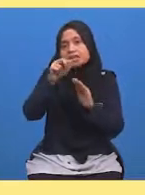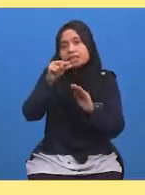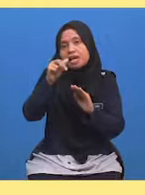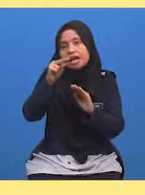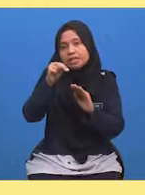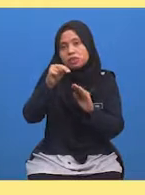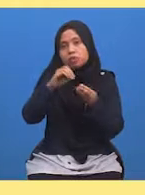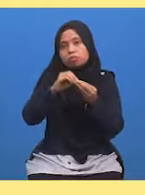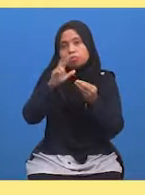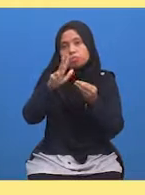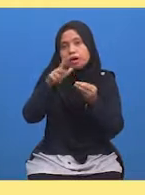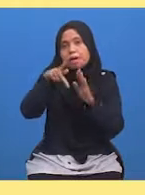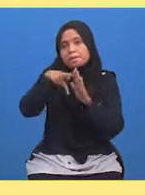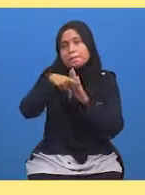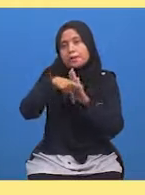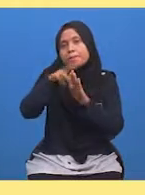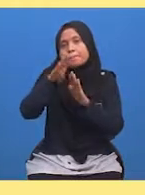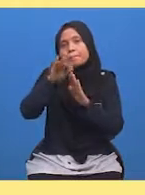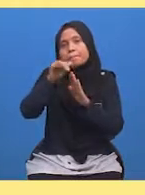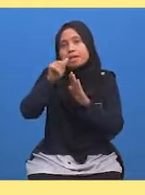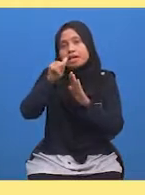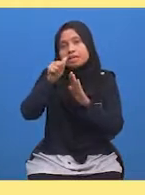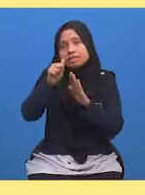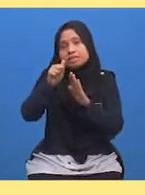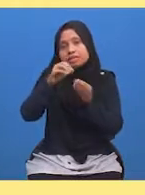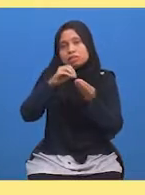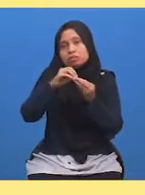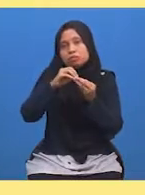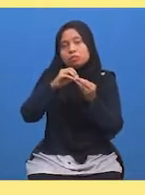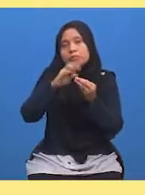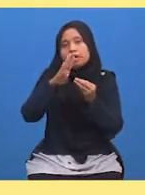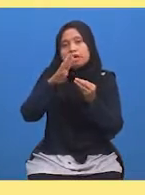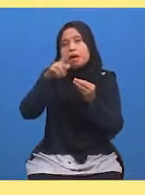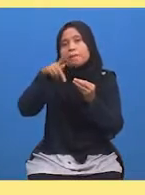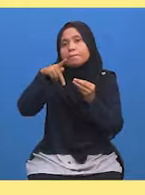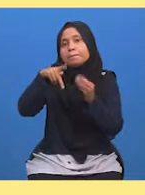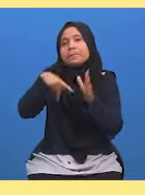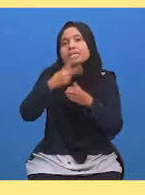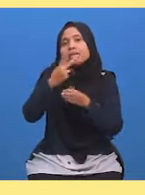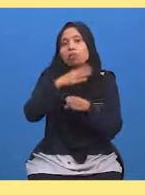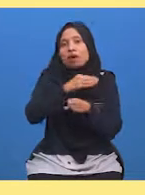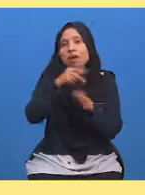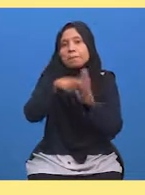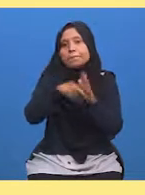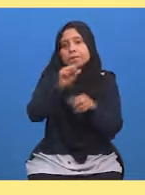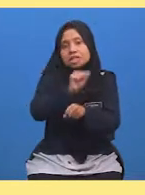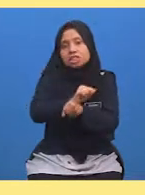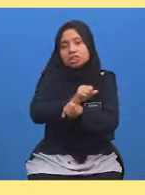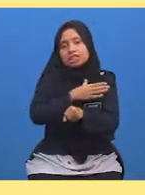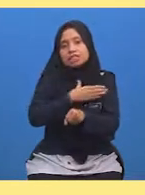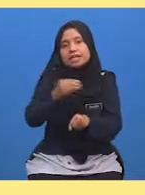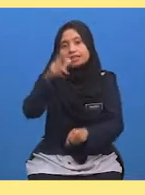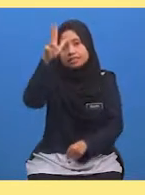pembiaya. Keempat, pelabur. Kelima, pekerja. Dan keenam,